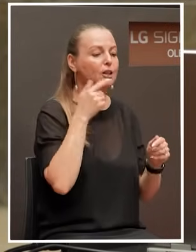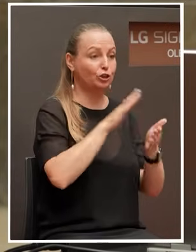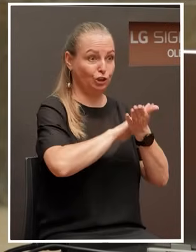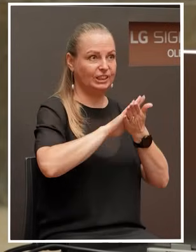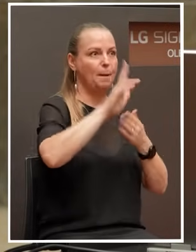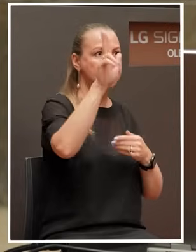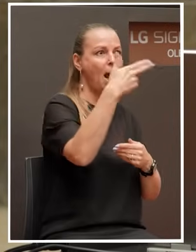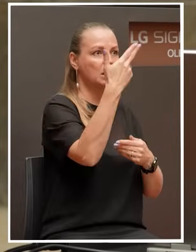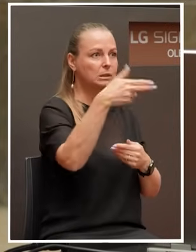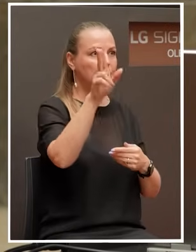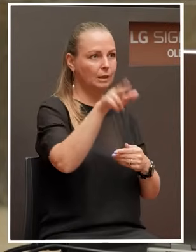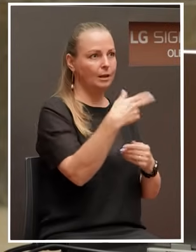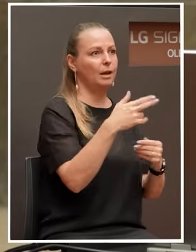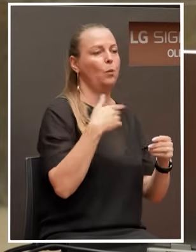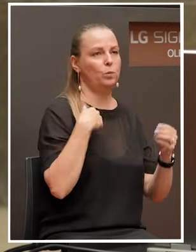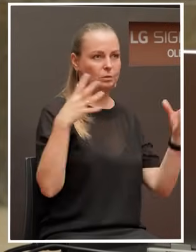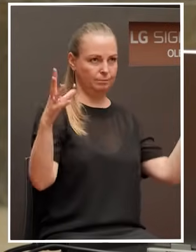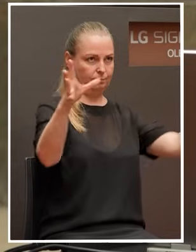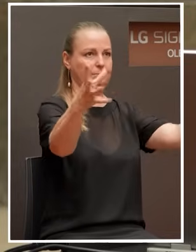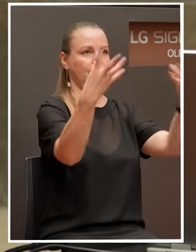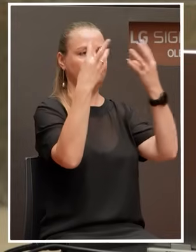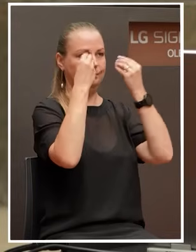мазки складываются в нашем глазу.